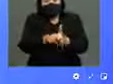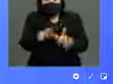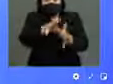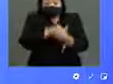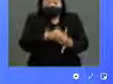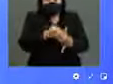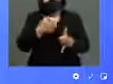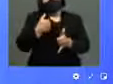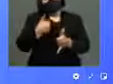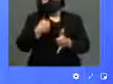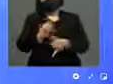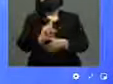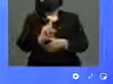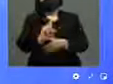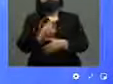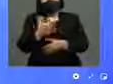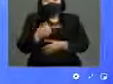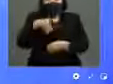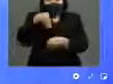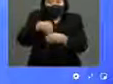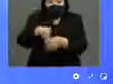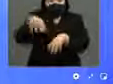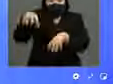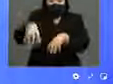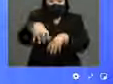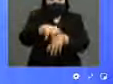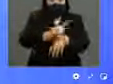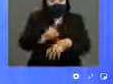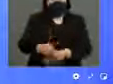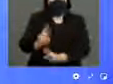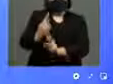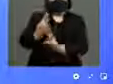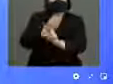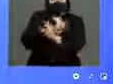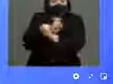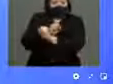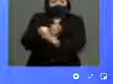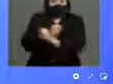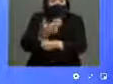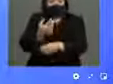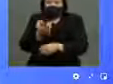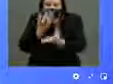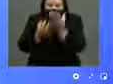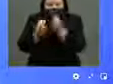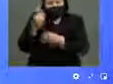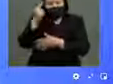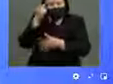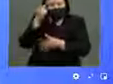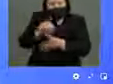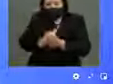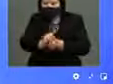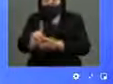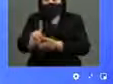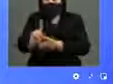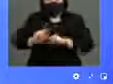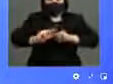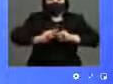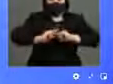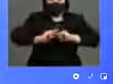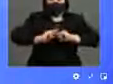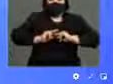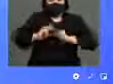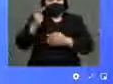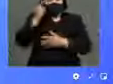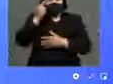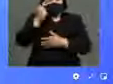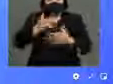กับเรามากน้อยแค่ไหนใครอยู่ในแต่ละพื้นที่ก็จะได้เฝ้าระวังแล้วก็ติดตามสถานการณ์การแพร่ระบาดในพื้นที่ของตัวเองนะครับก็จะได้มี